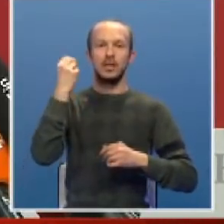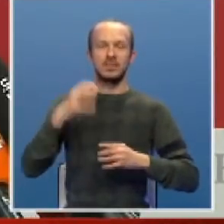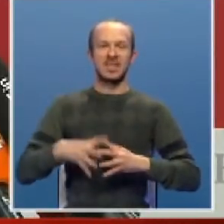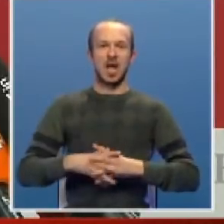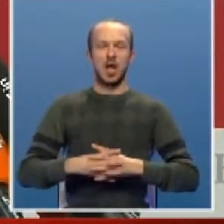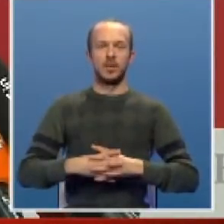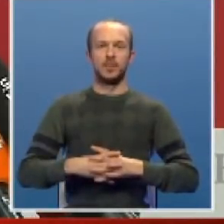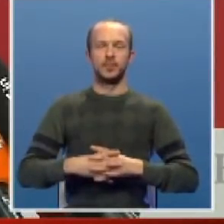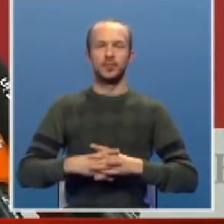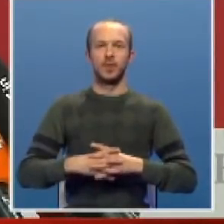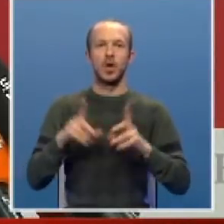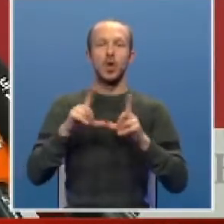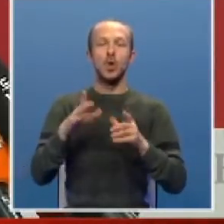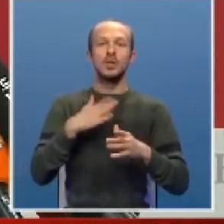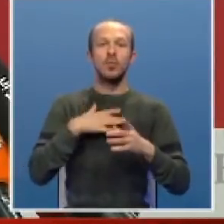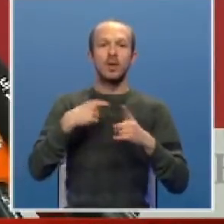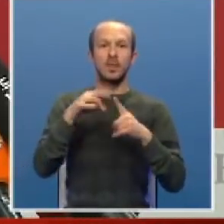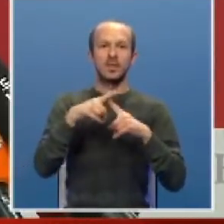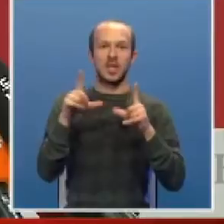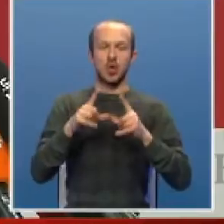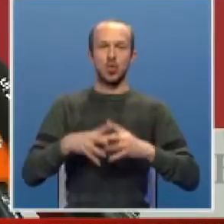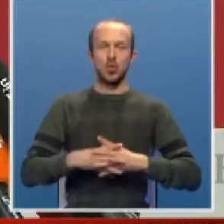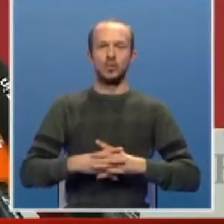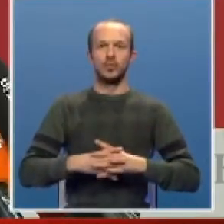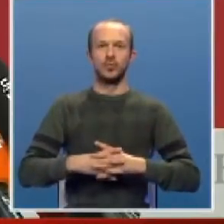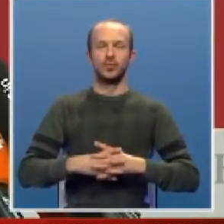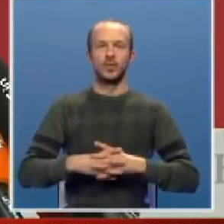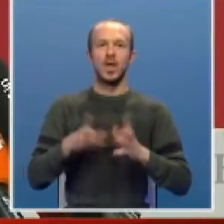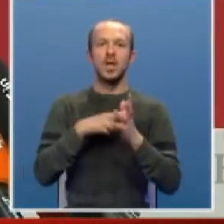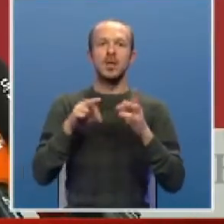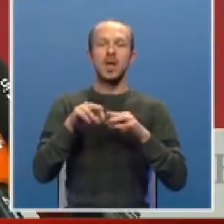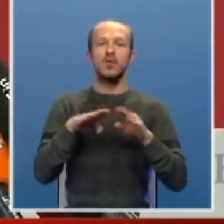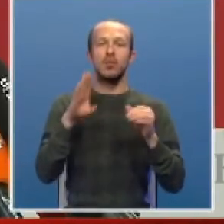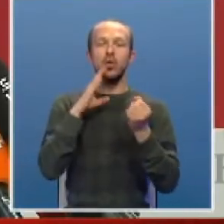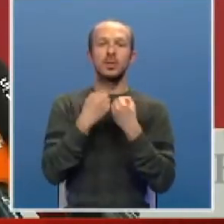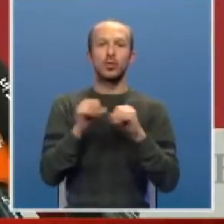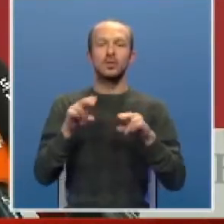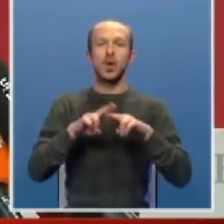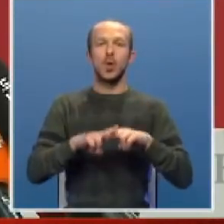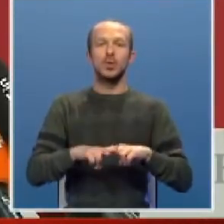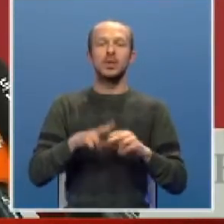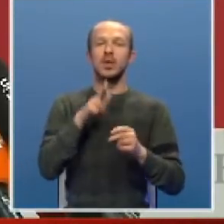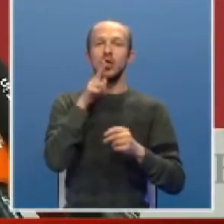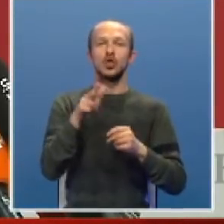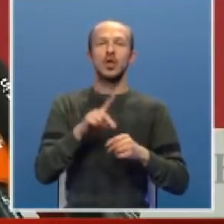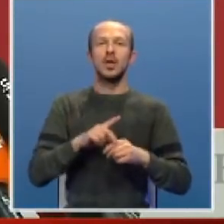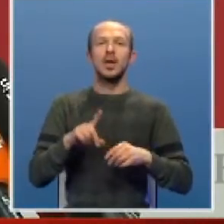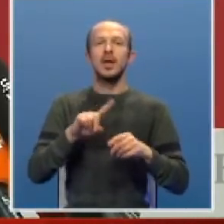Srpska u svom kapacitetu na nivou Bosne i Hercegovine tražiti